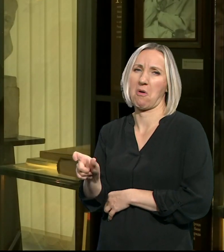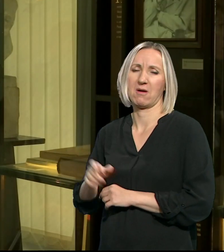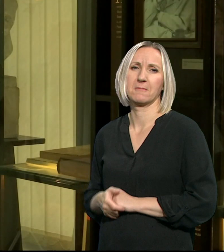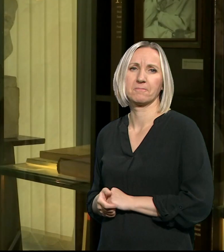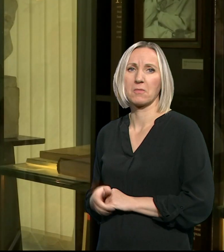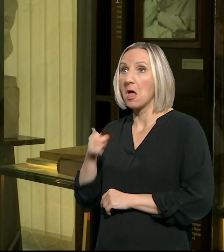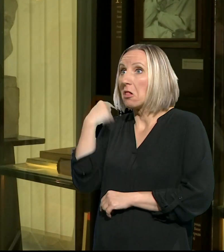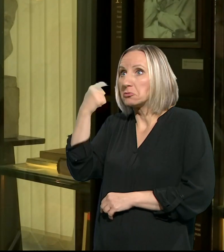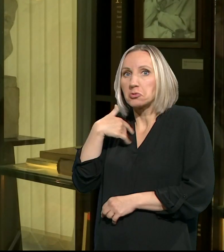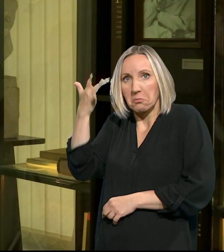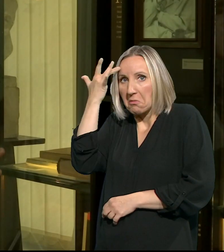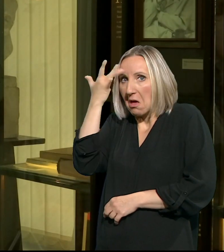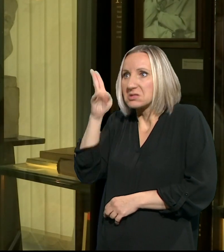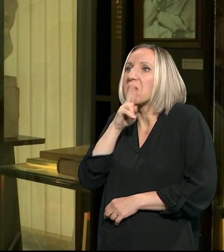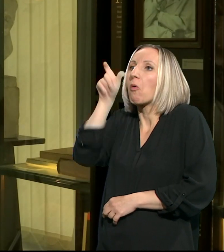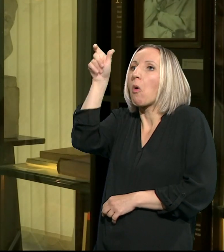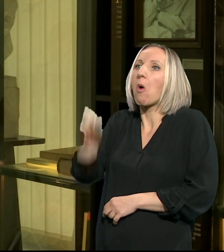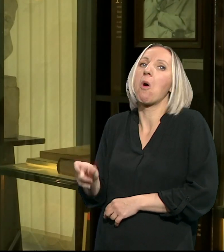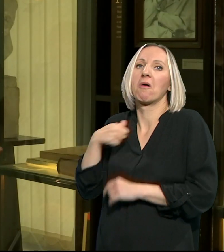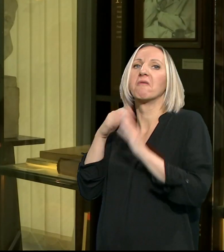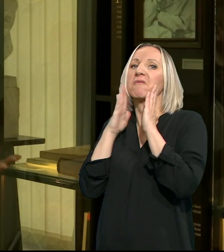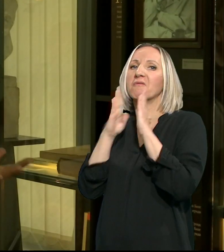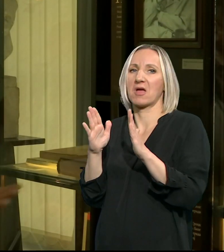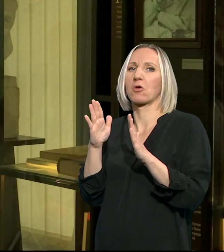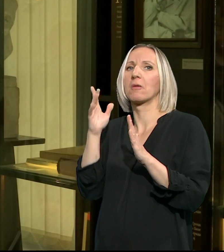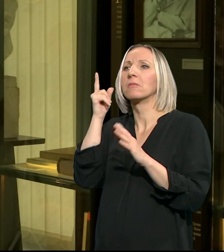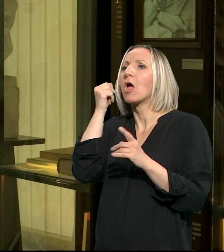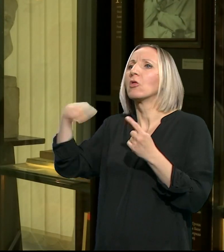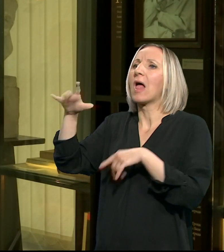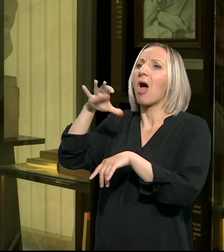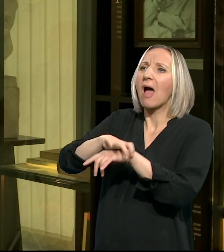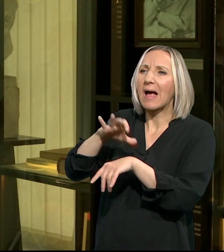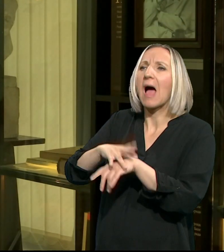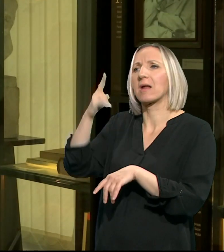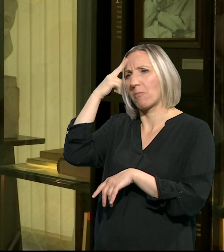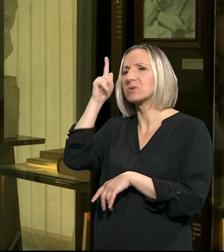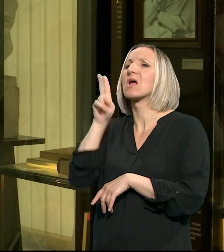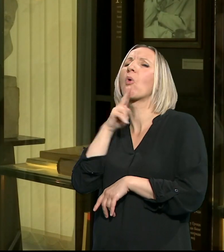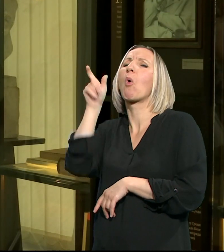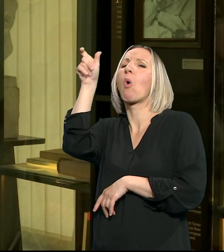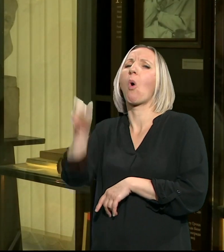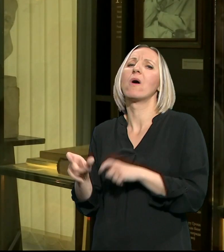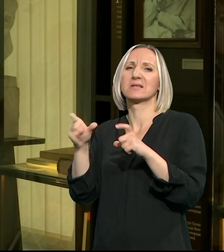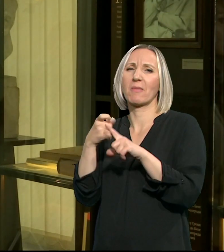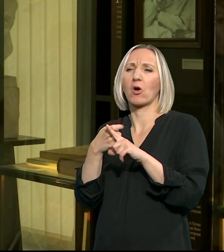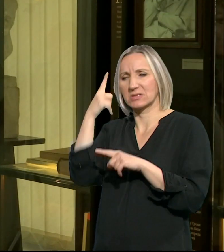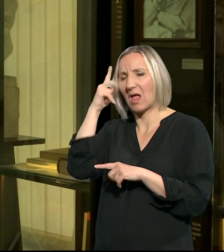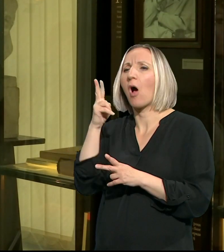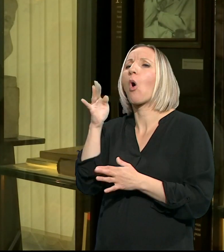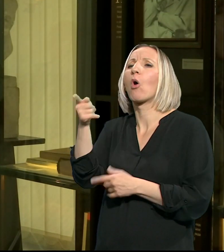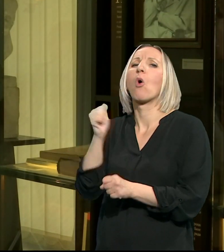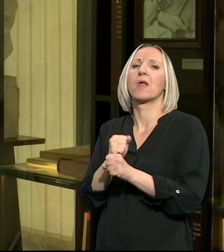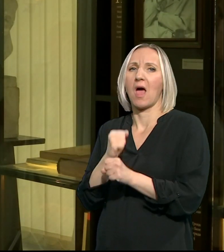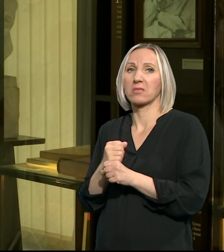Lično ja nisam za nju znala, pretpostavljam da su prosto ljudi iz njene struke, medicinari, lekari, znali za njen rad i za njenu